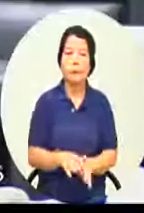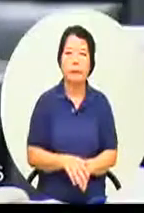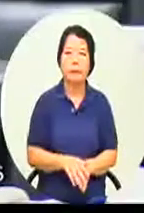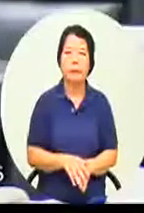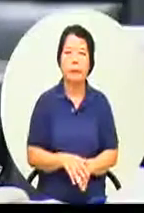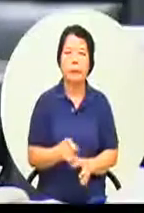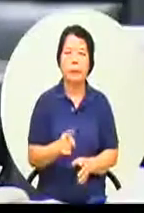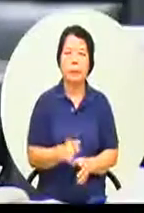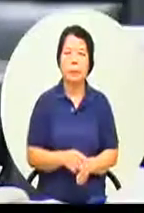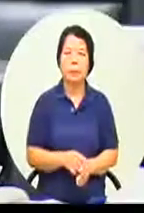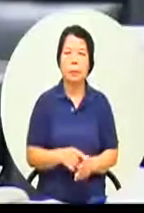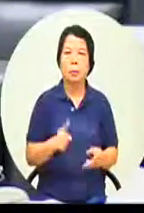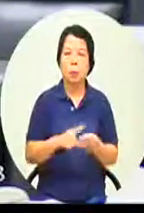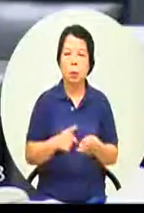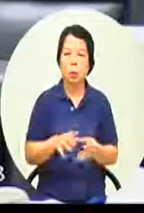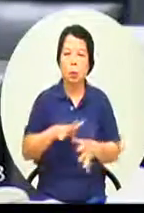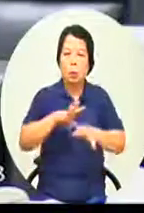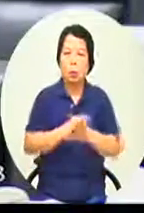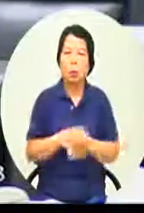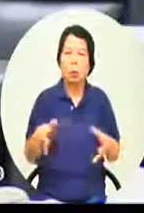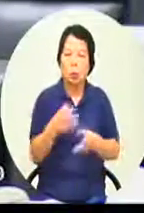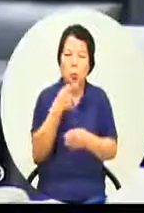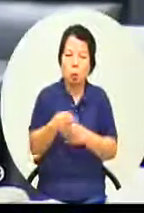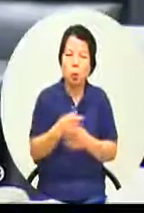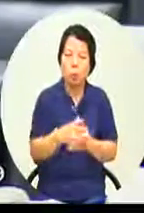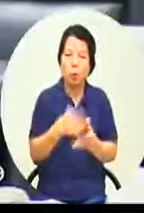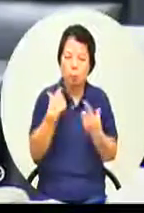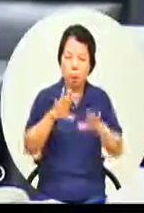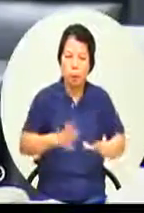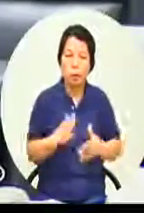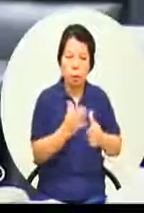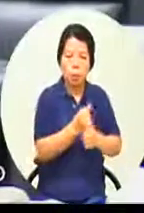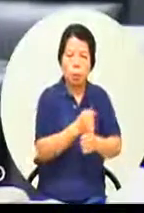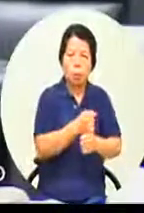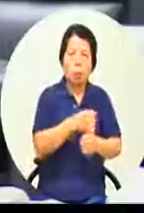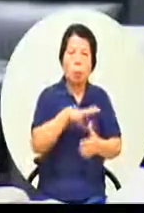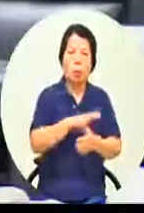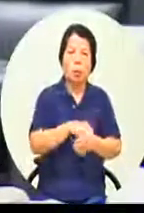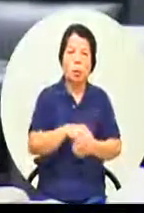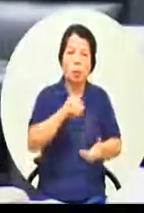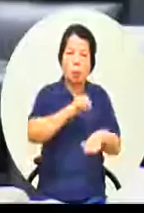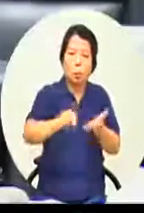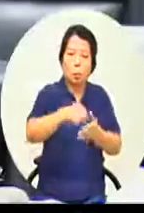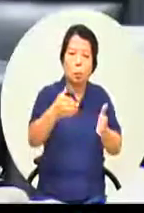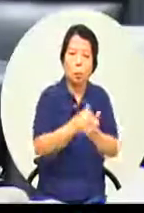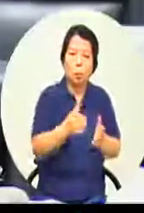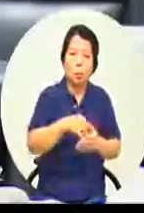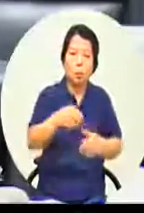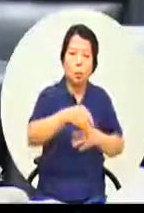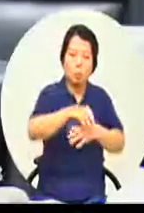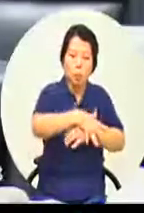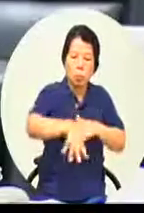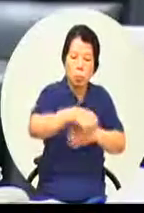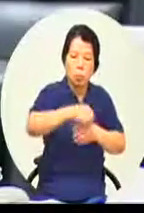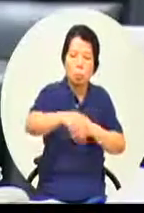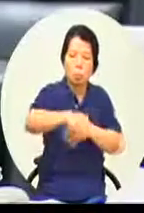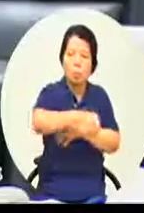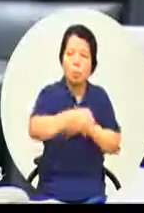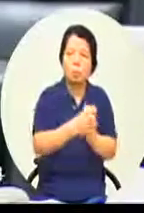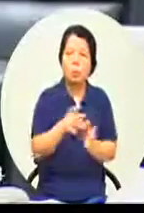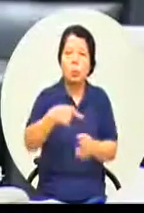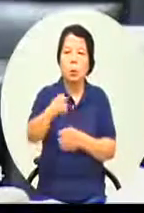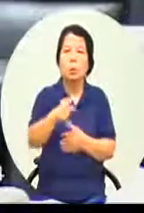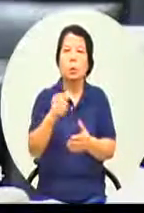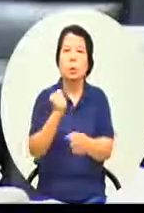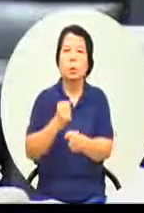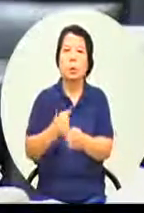就是一个主统包一包，啊，下骹发包小包嘛。啊，恁这统包爱讲，我即下要挖这个站的靠卡平的时阵，第二个入来，我